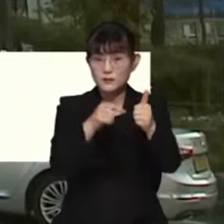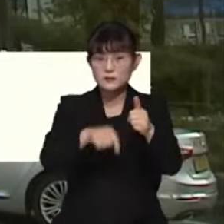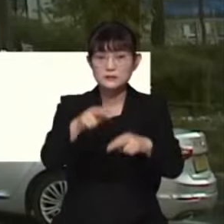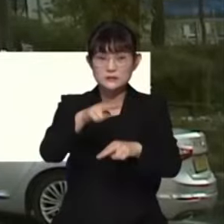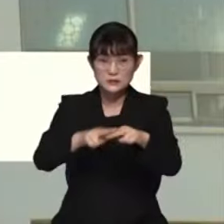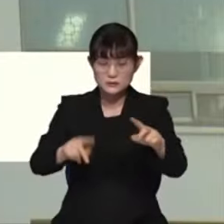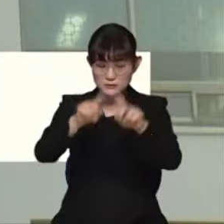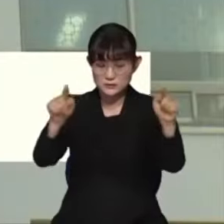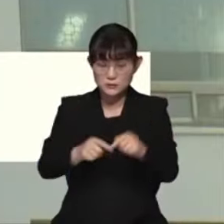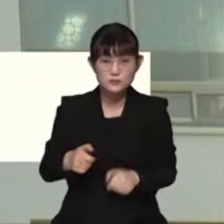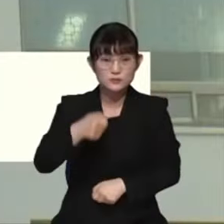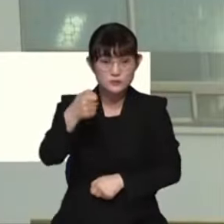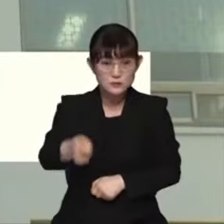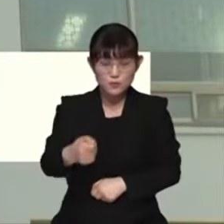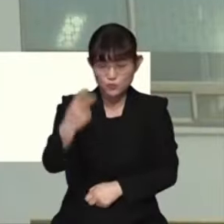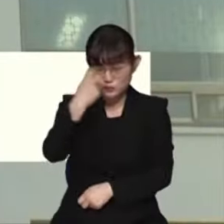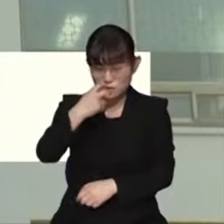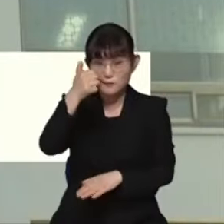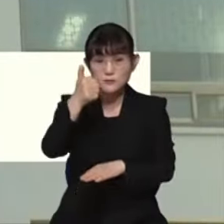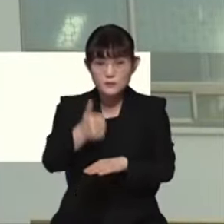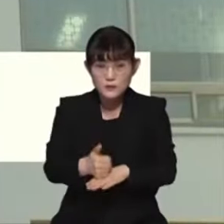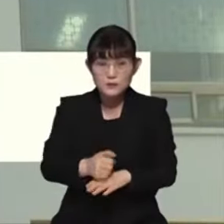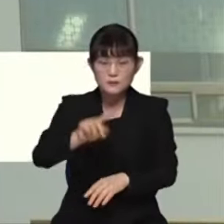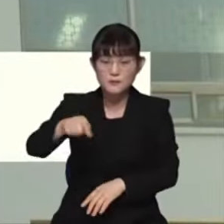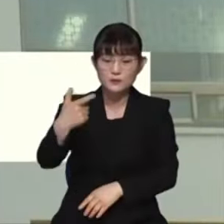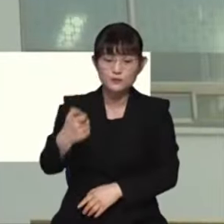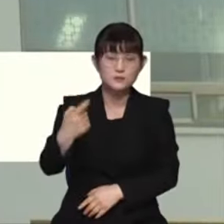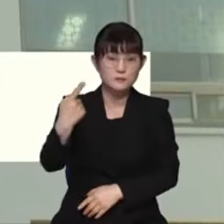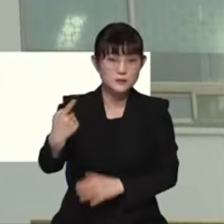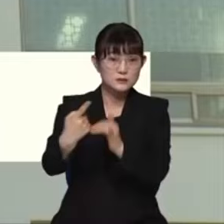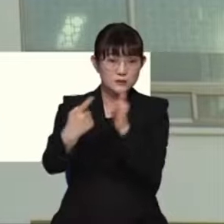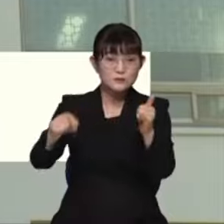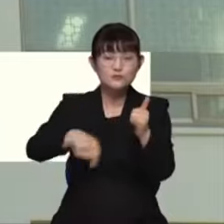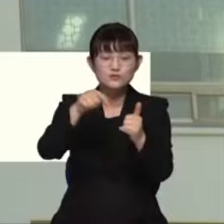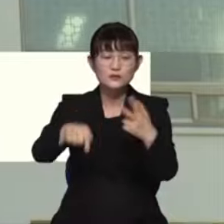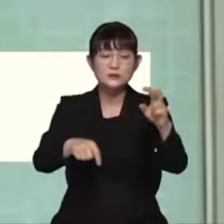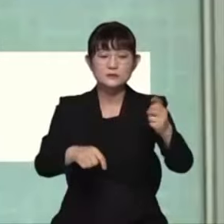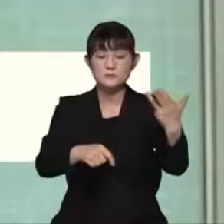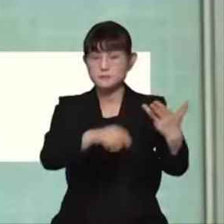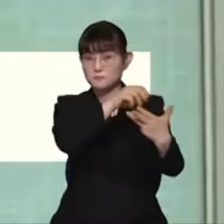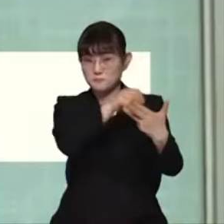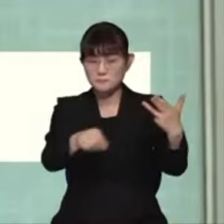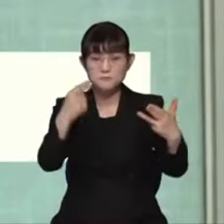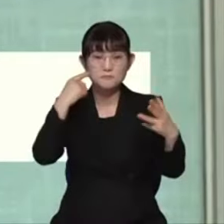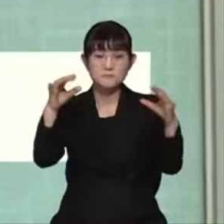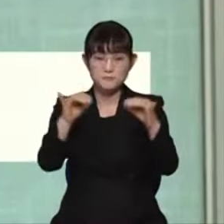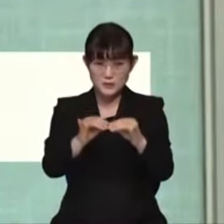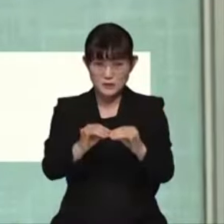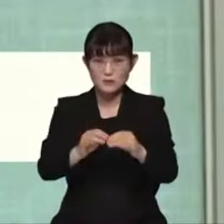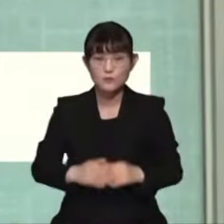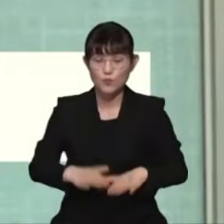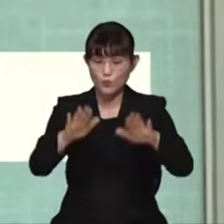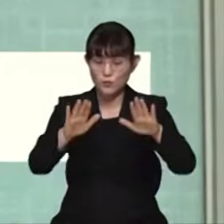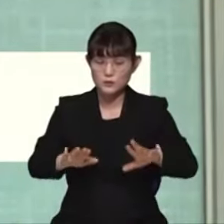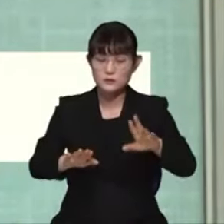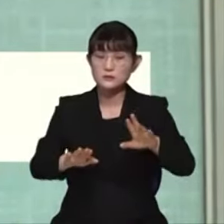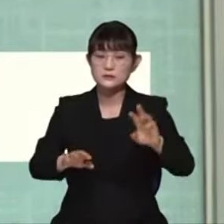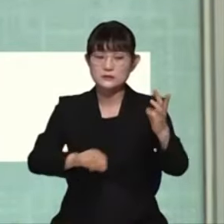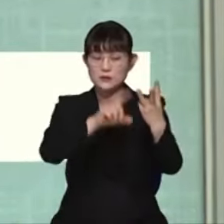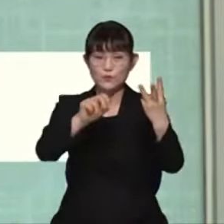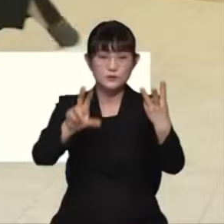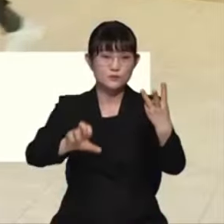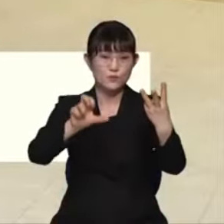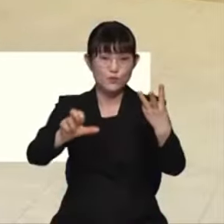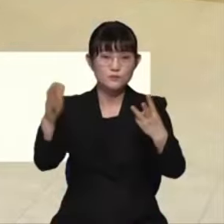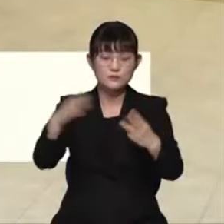사직서 제출에 대한 설문조사 결과 총인원 161명 중 78%가 찬성하면서 오는 25일부터